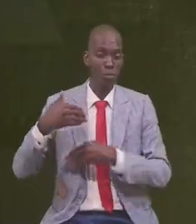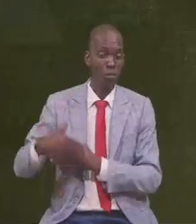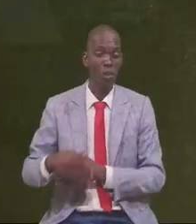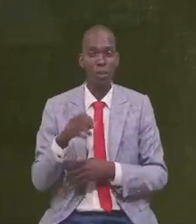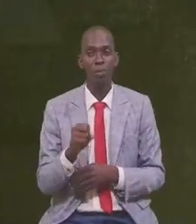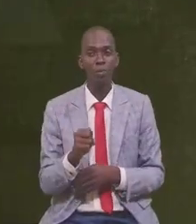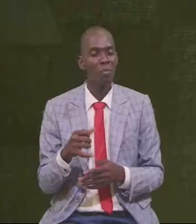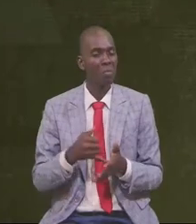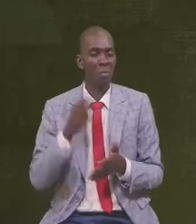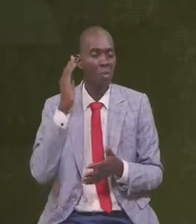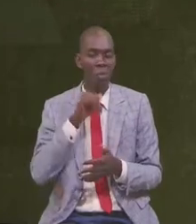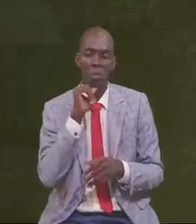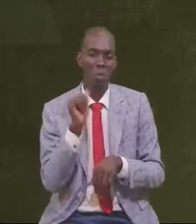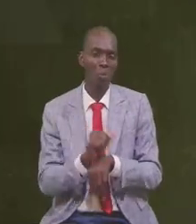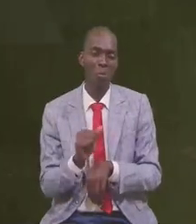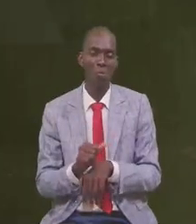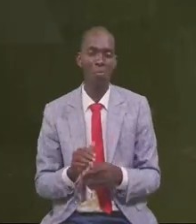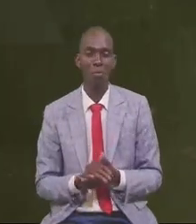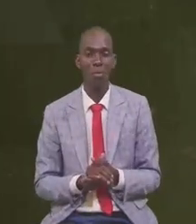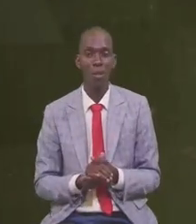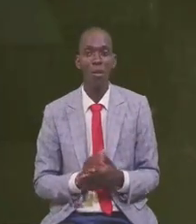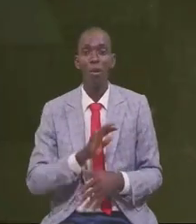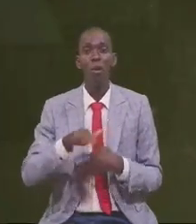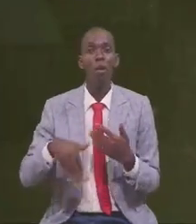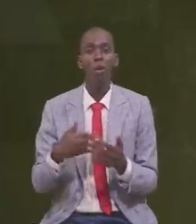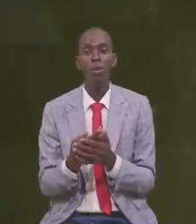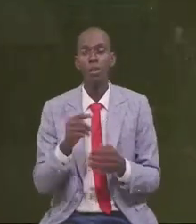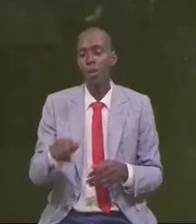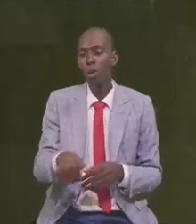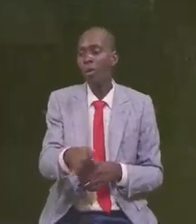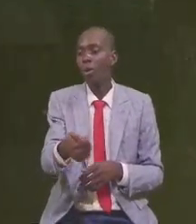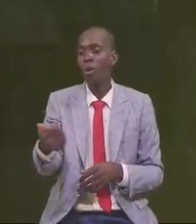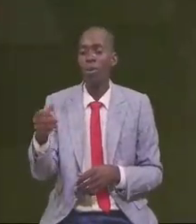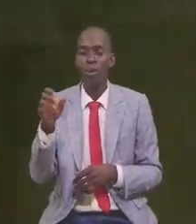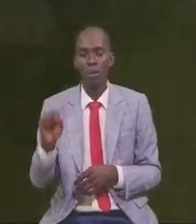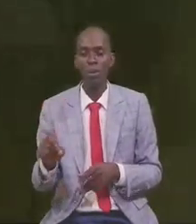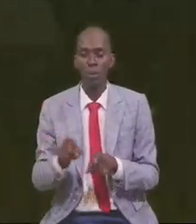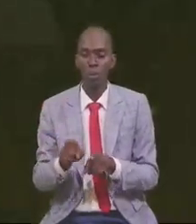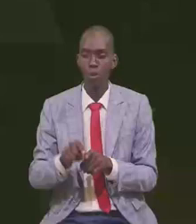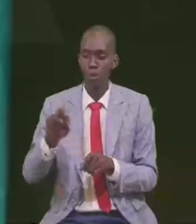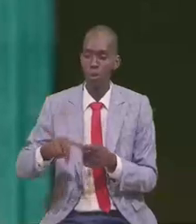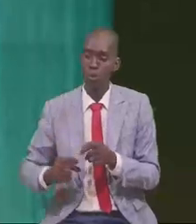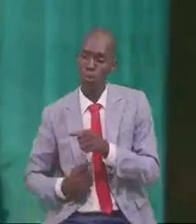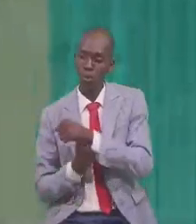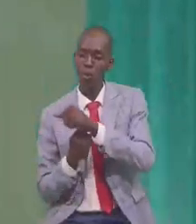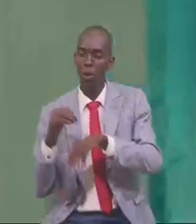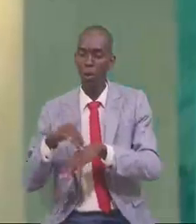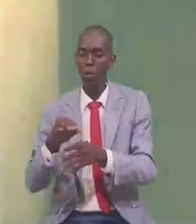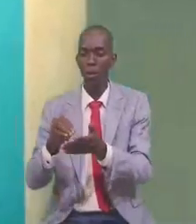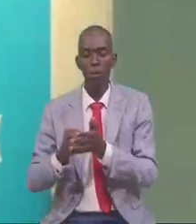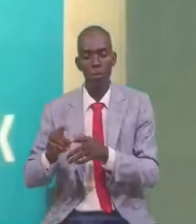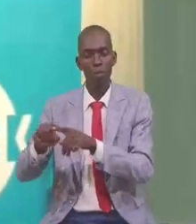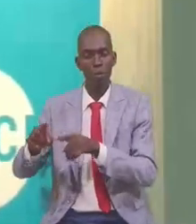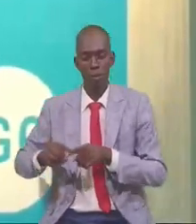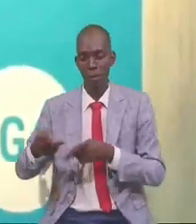ça ne va pas marcher. Tous les autres aussi doivent porter leur coin. Et le coin suivant là-bas, voyez